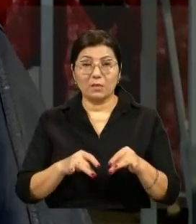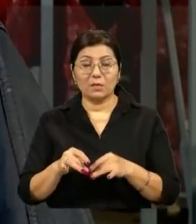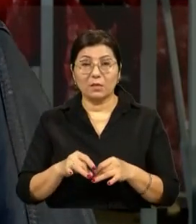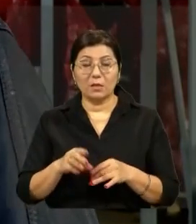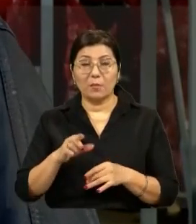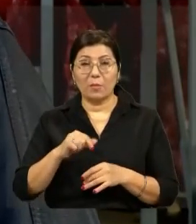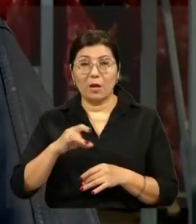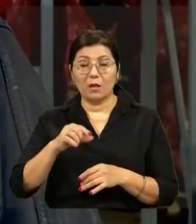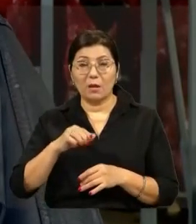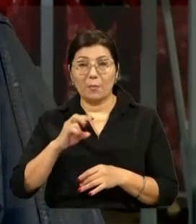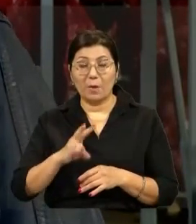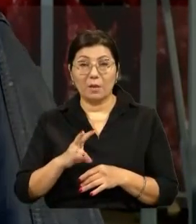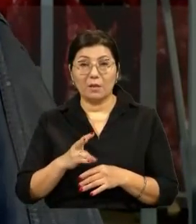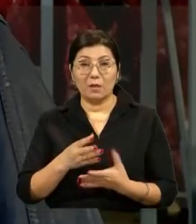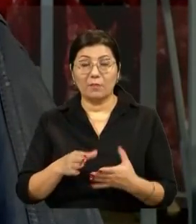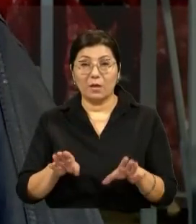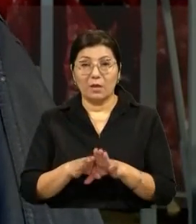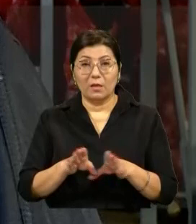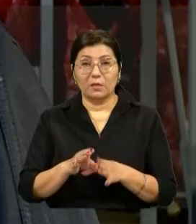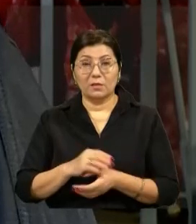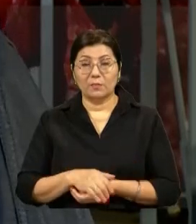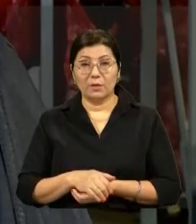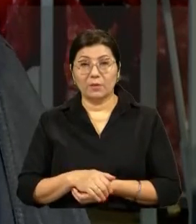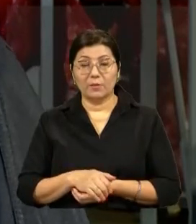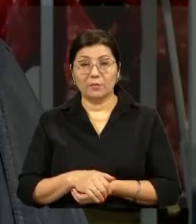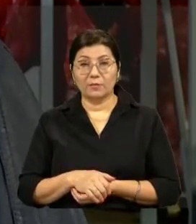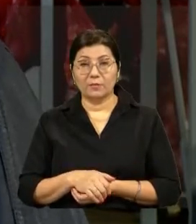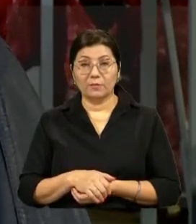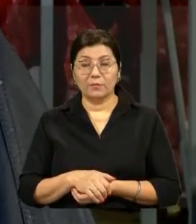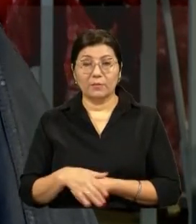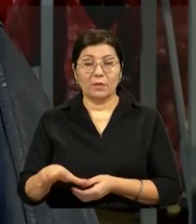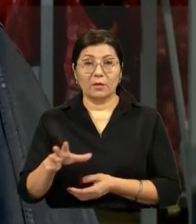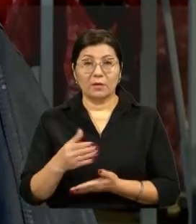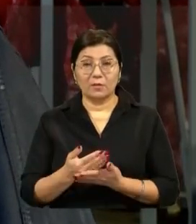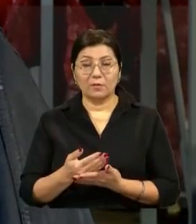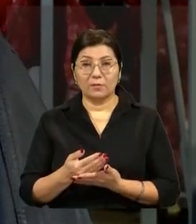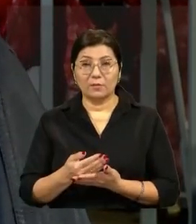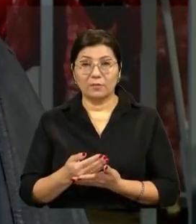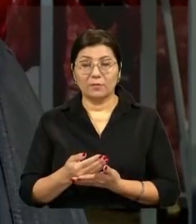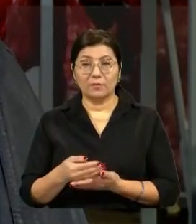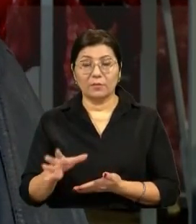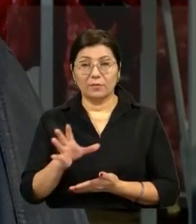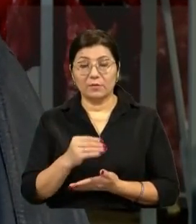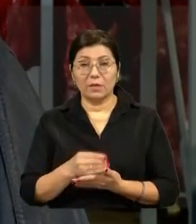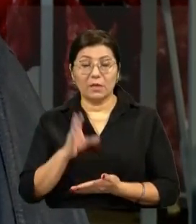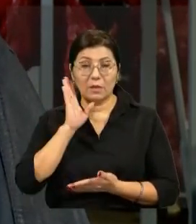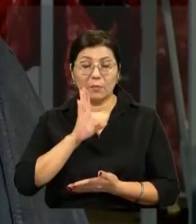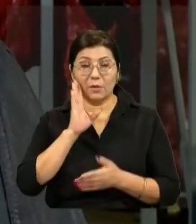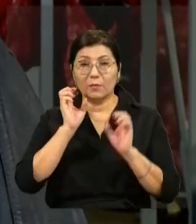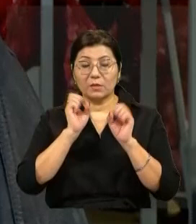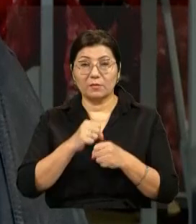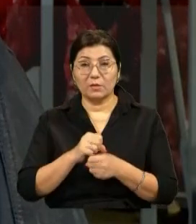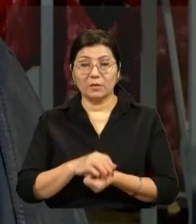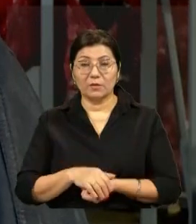барабанного типа через Казагрофинанс приобрели. И получается, все, вот сейчас у нас 100 гектар, все они поливные. У нас